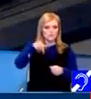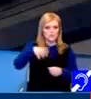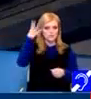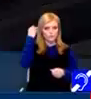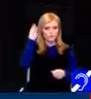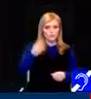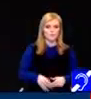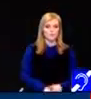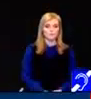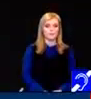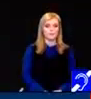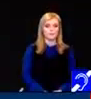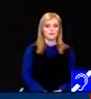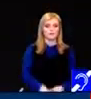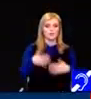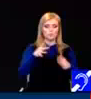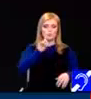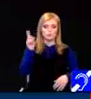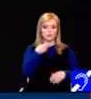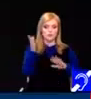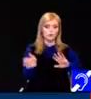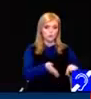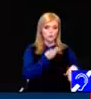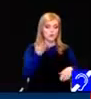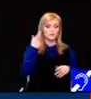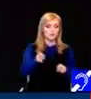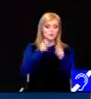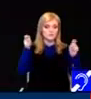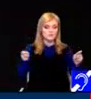Moldova. Un an de TechWheel înseamnă